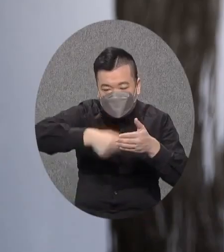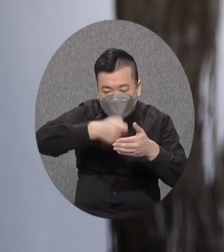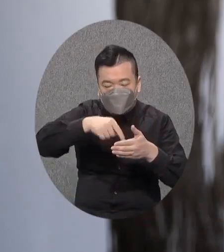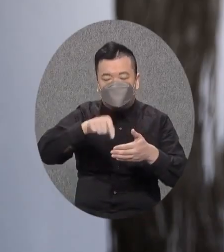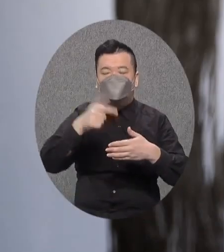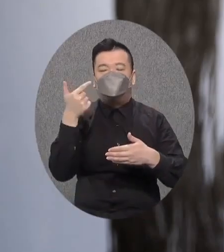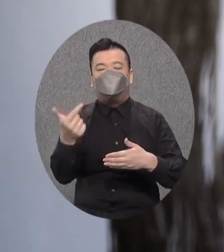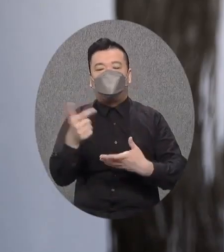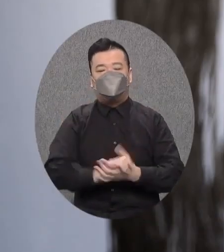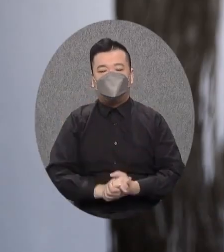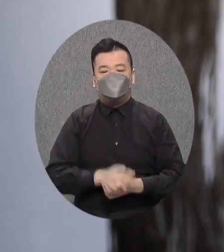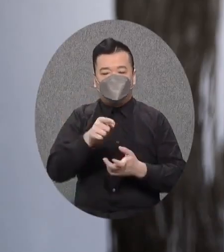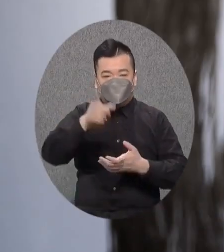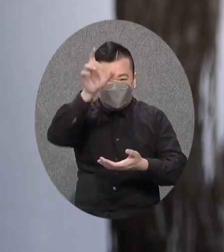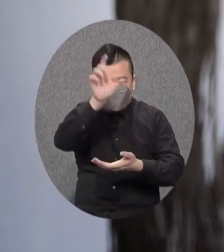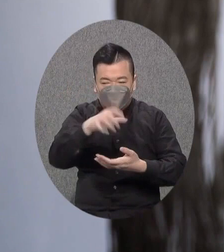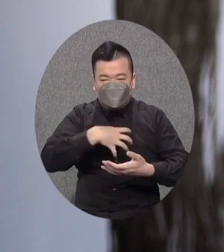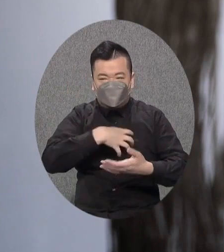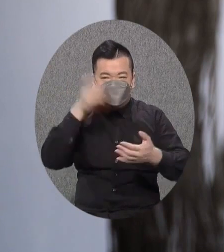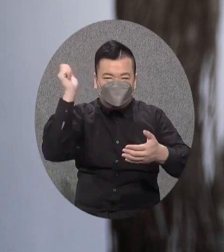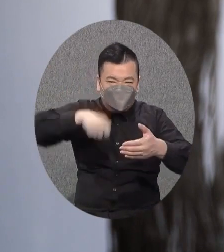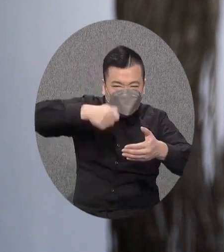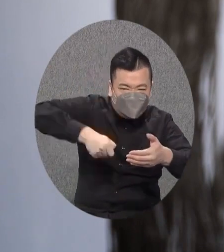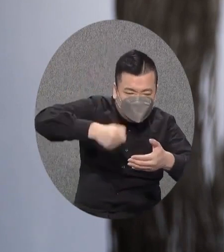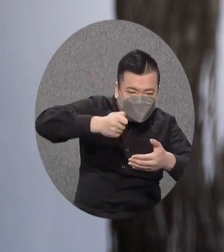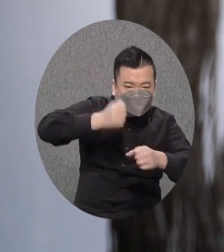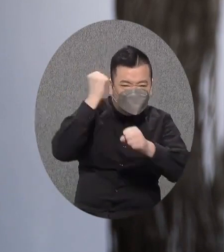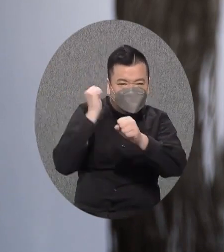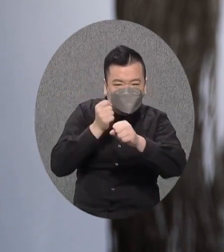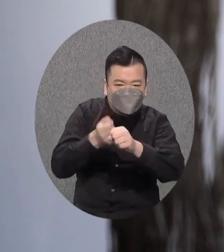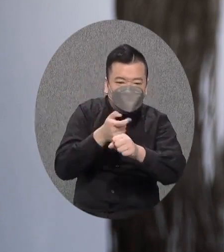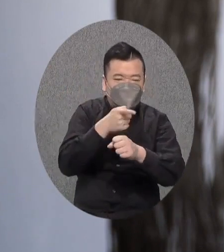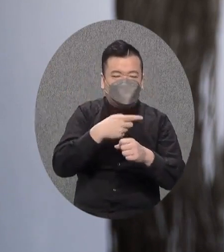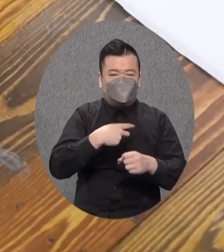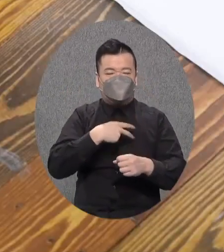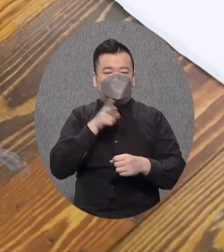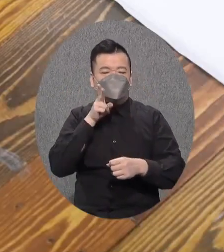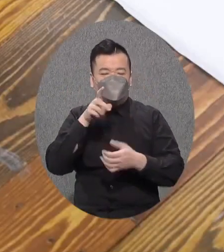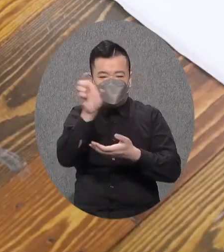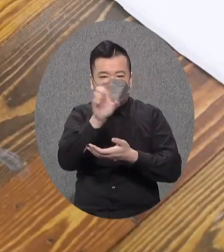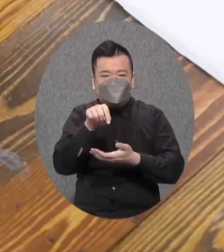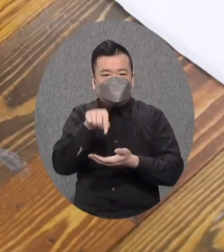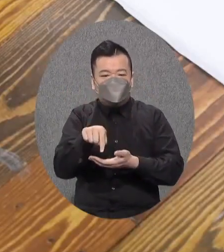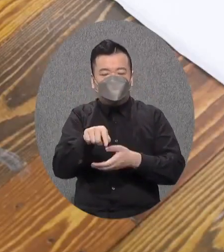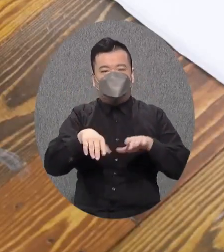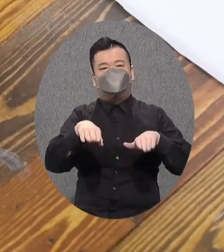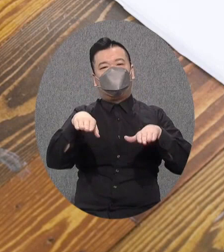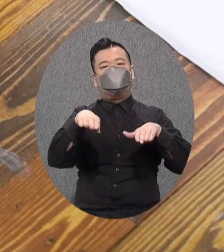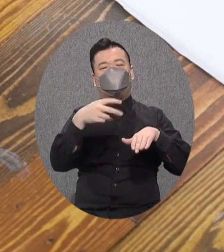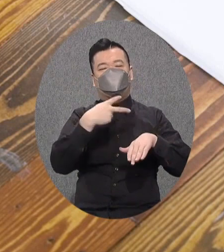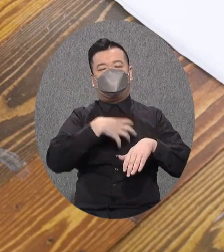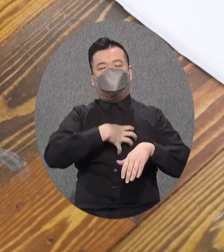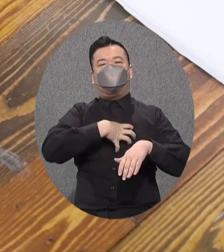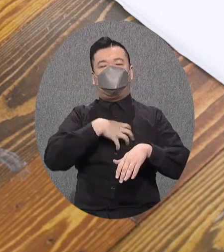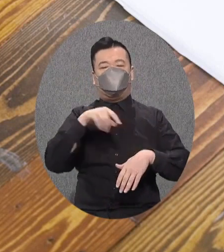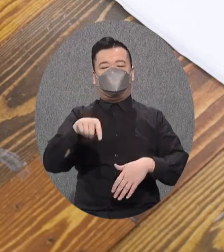咁佢嗰种刻落去嘅感觉，正正就系同刻画。好似喺動作上面有啲相似嘅地方。